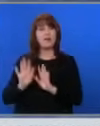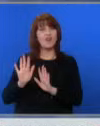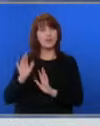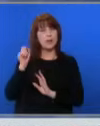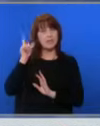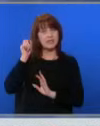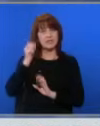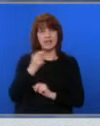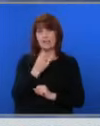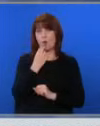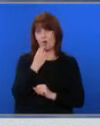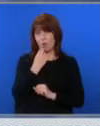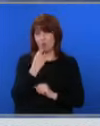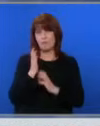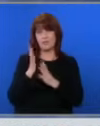беше освиркан.